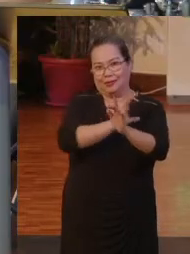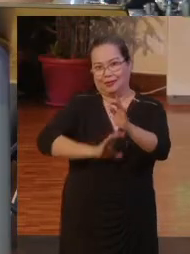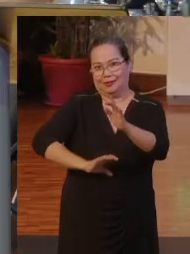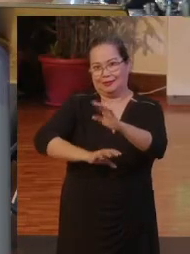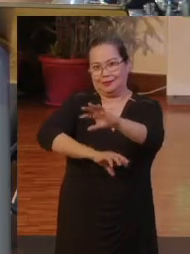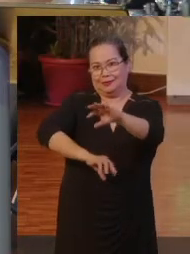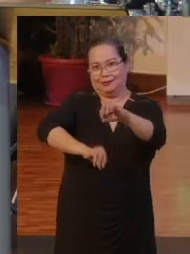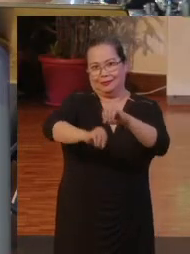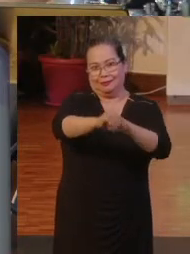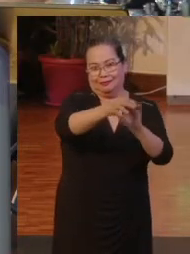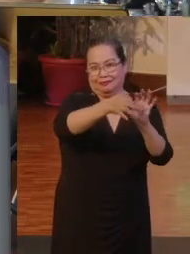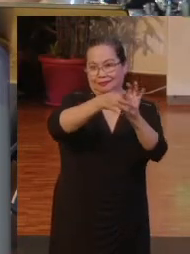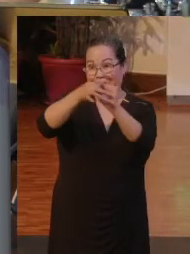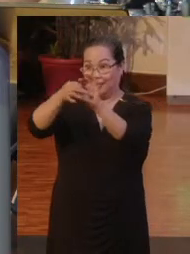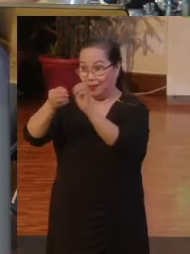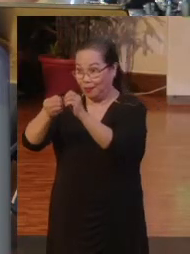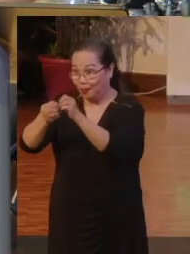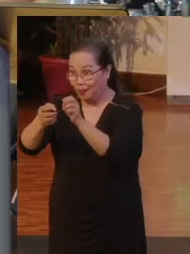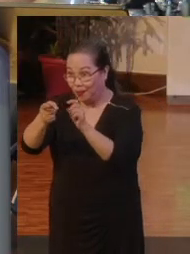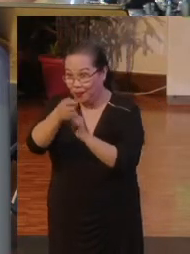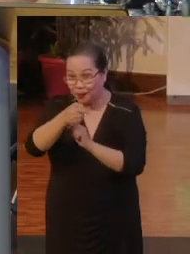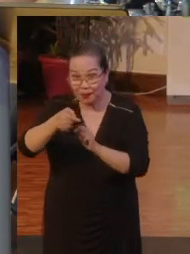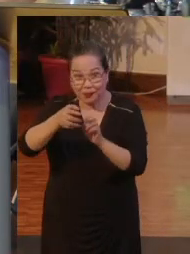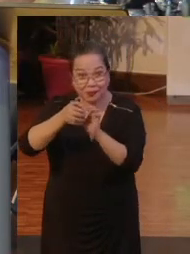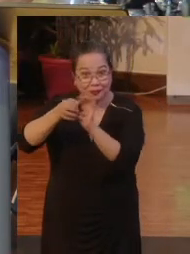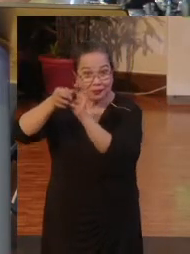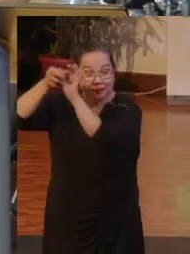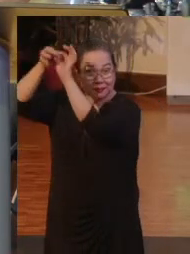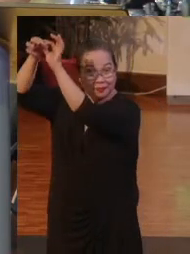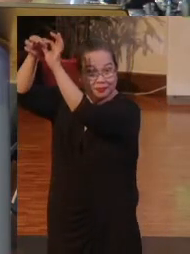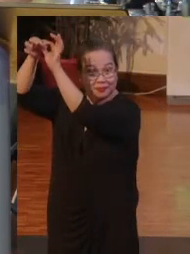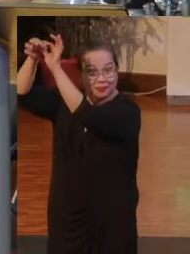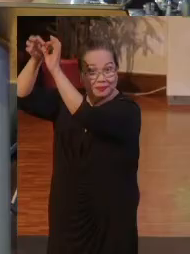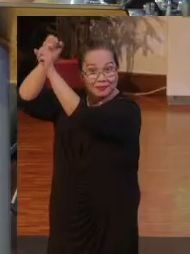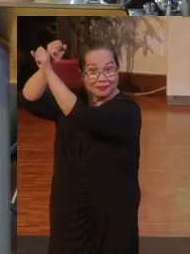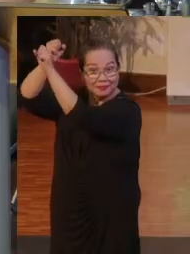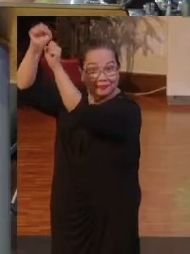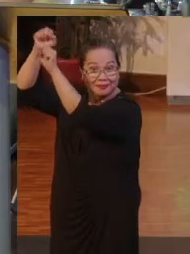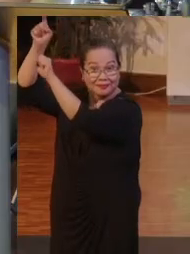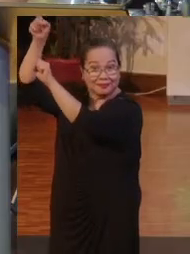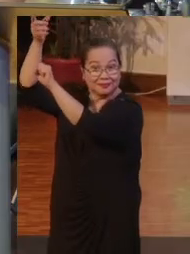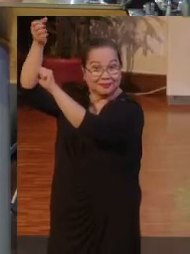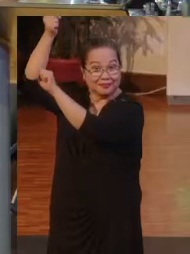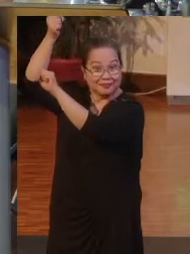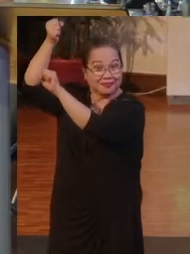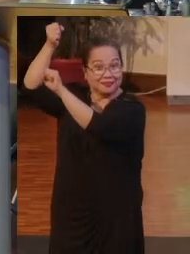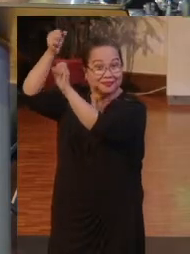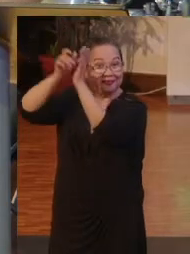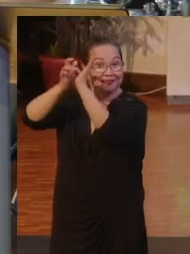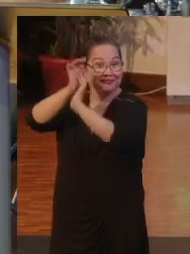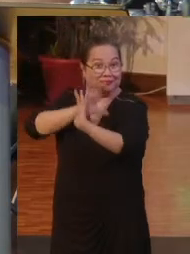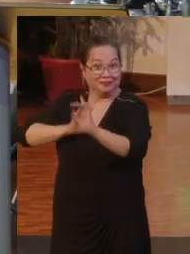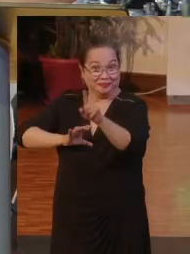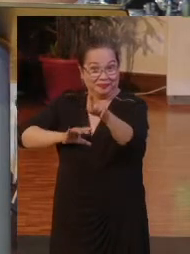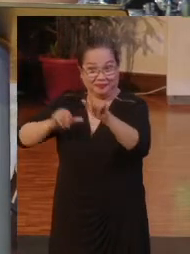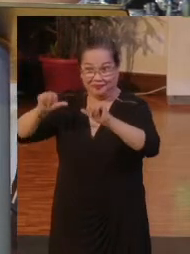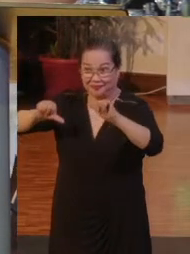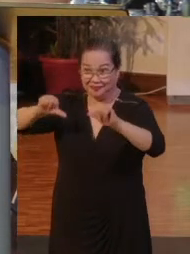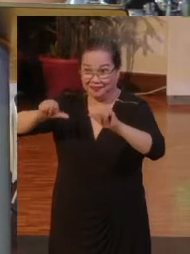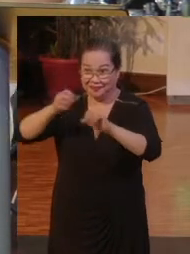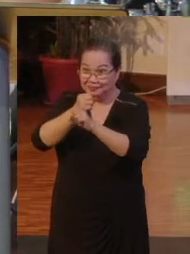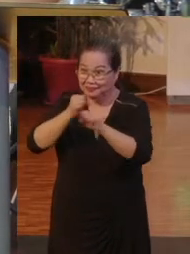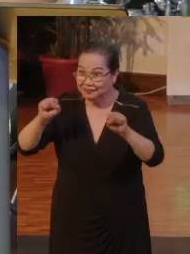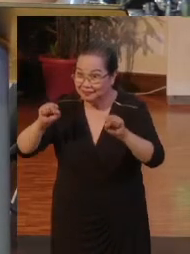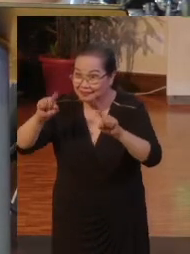much more now that we are reconciled shall we be saved by His life? Nagdududa ba kayo na kayo'y